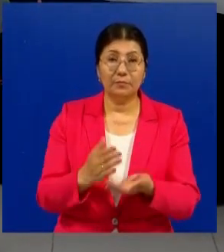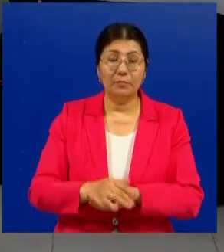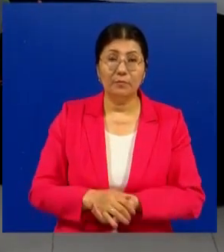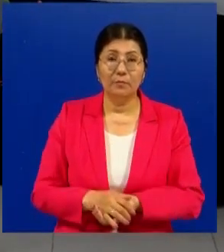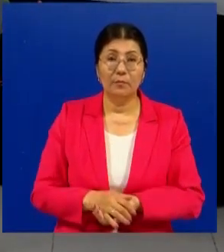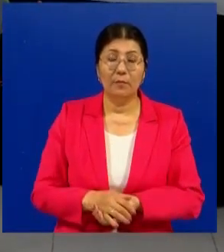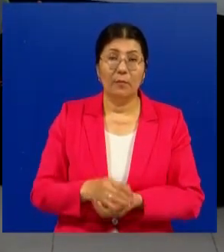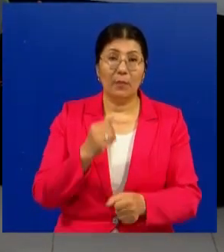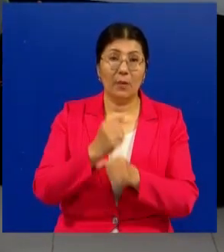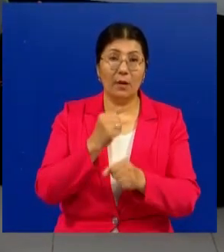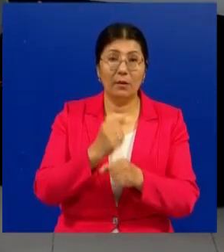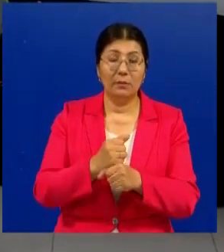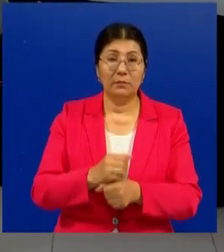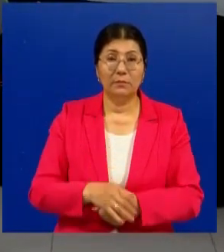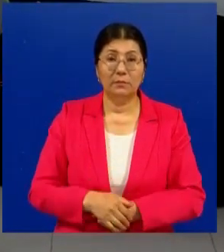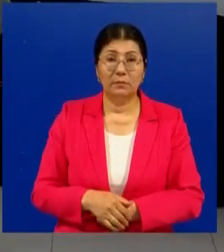істері және